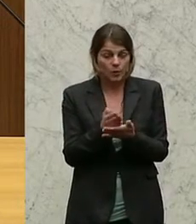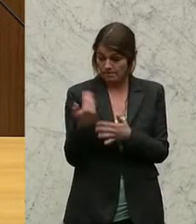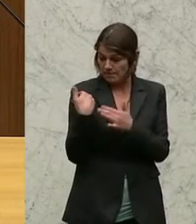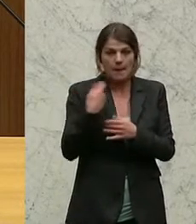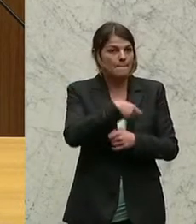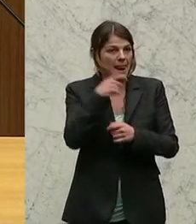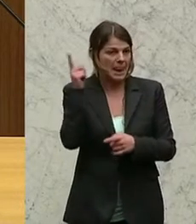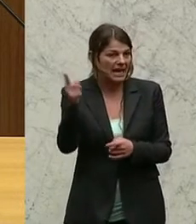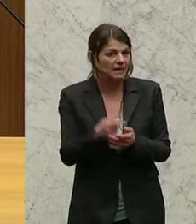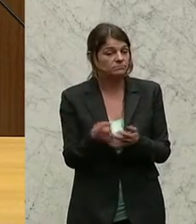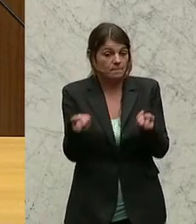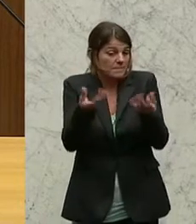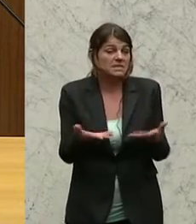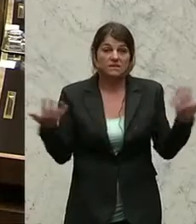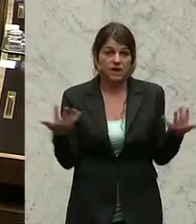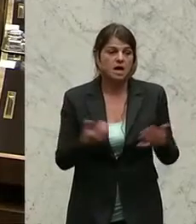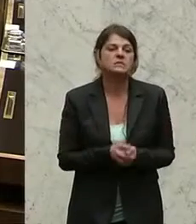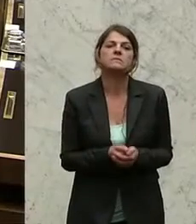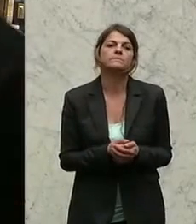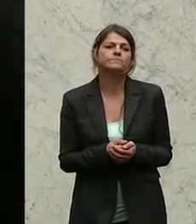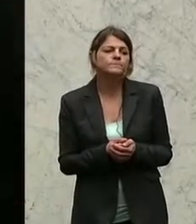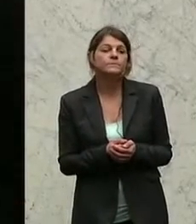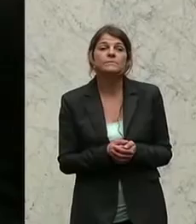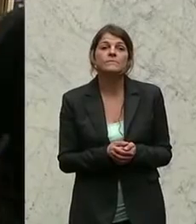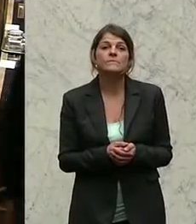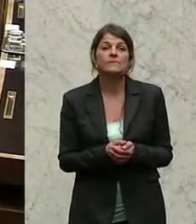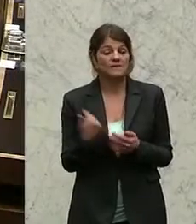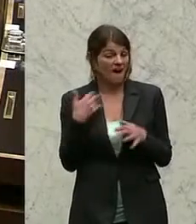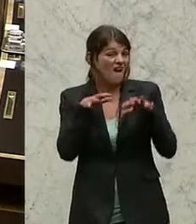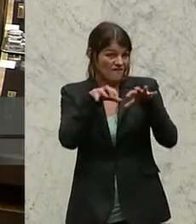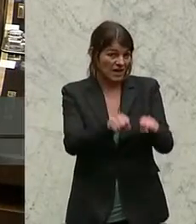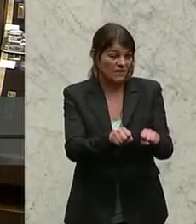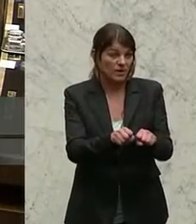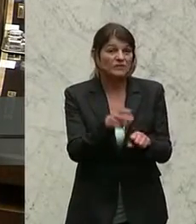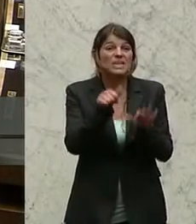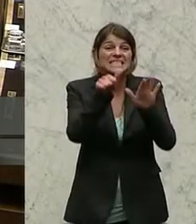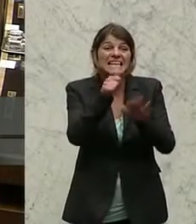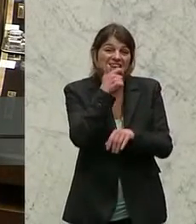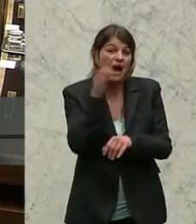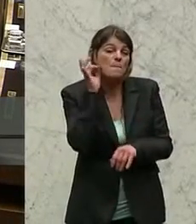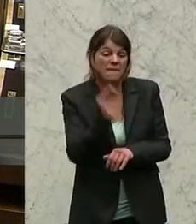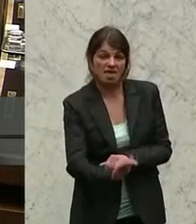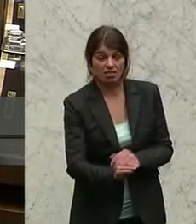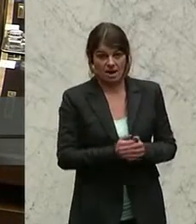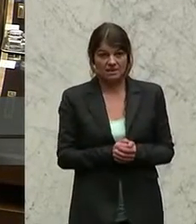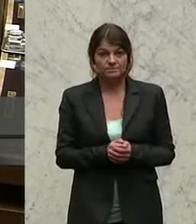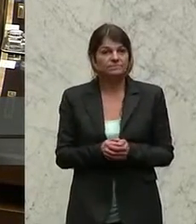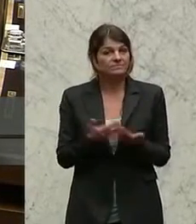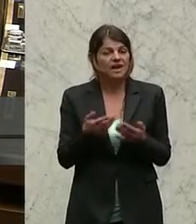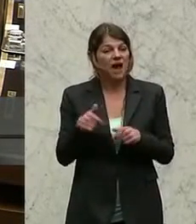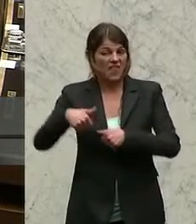in Berlin vorgekommene Fall einer Vergewaltigung eines 6-jährigen Mädchens durch